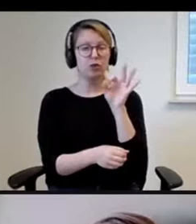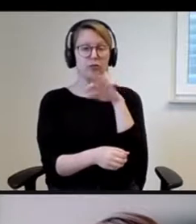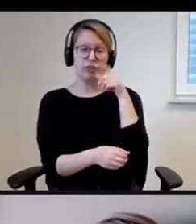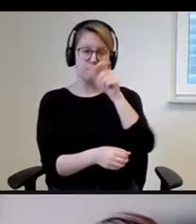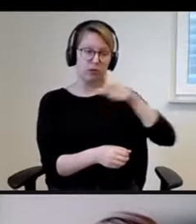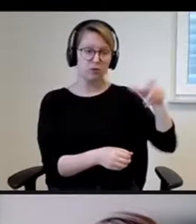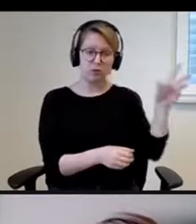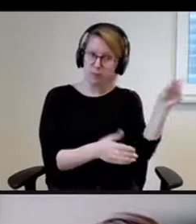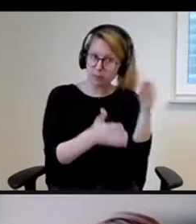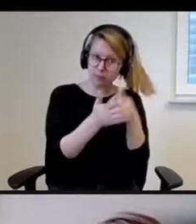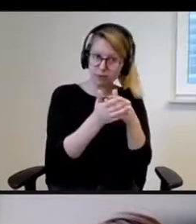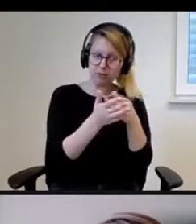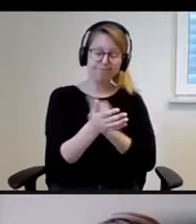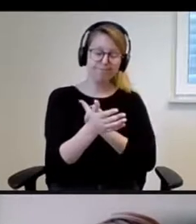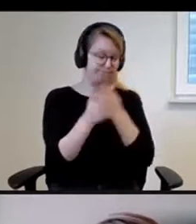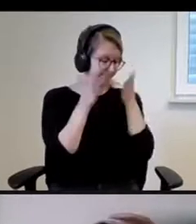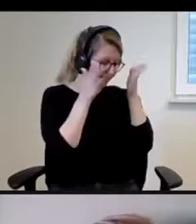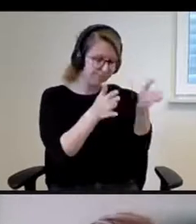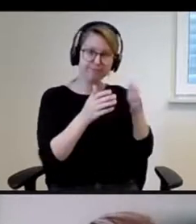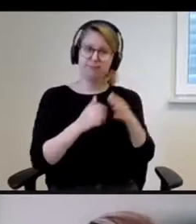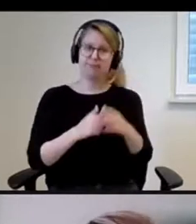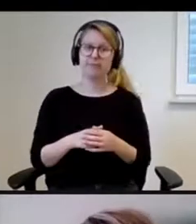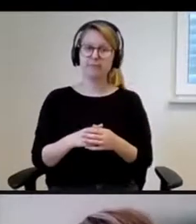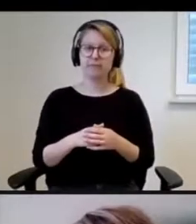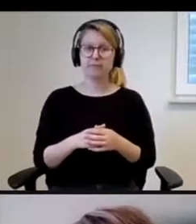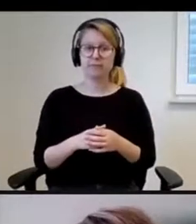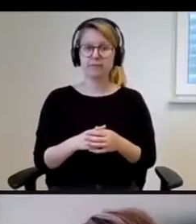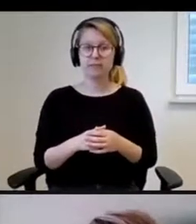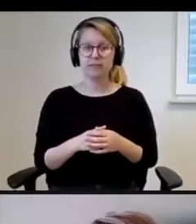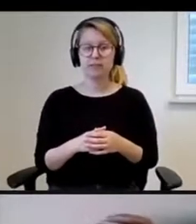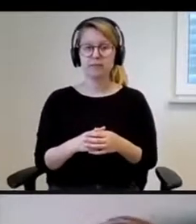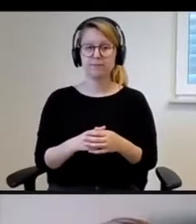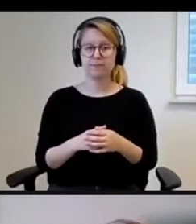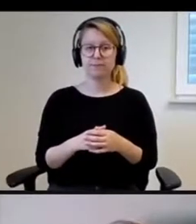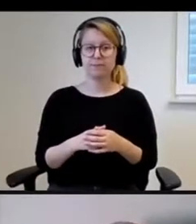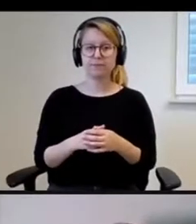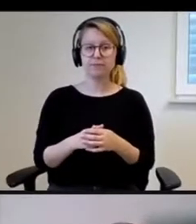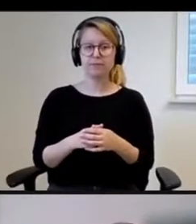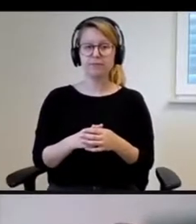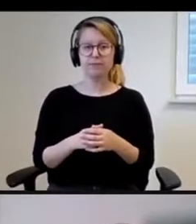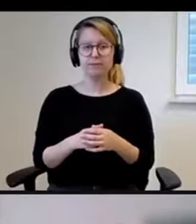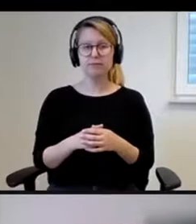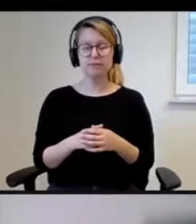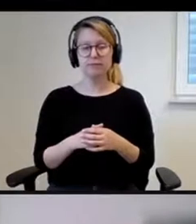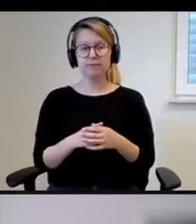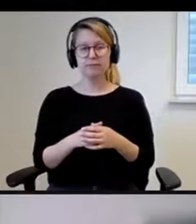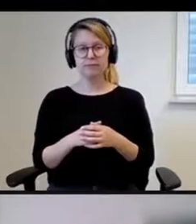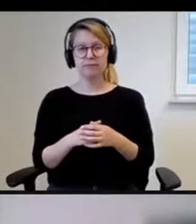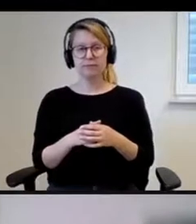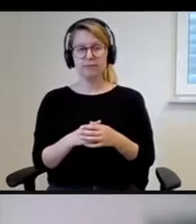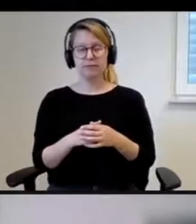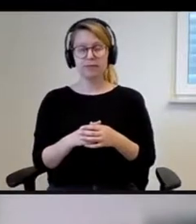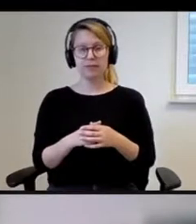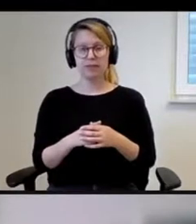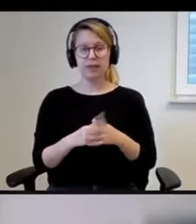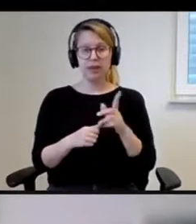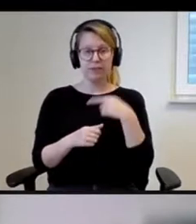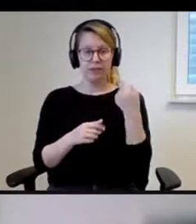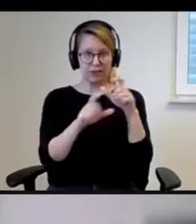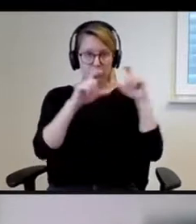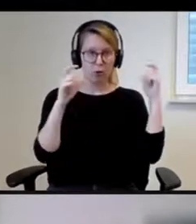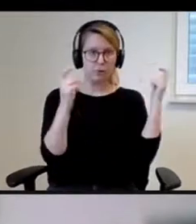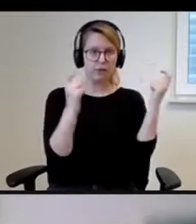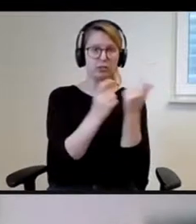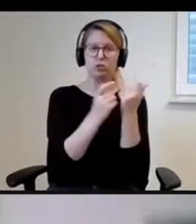la commission qu'on avait un dialogue très étroit avec la commissaire Dalli, qui est en charge de ce dossier, et aussi un dialogue